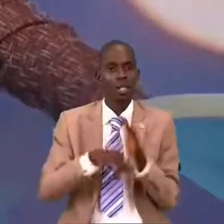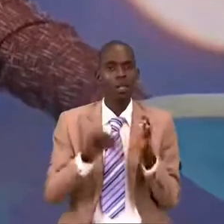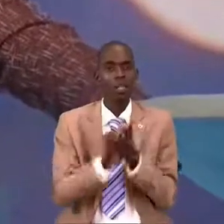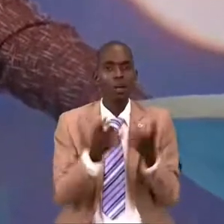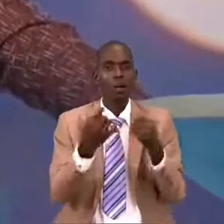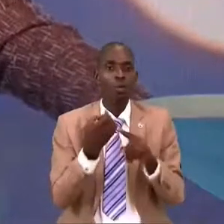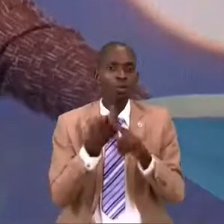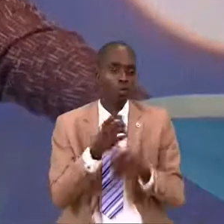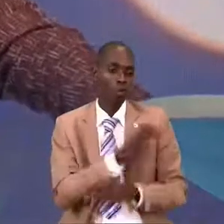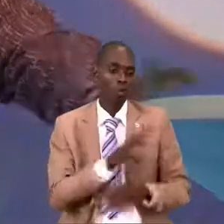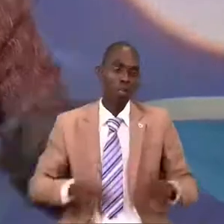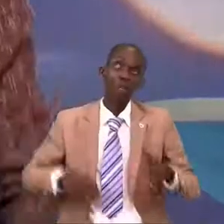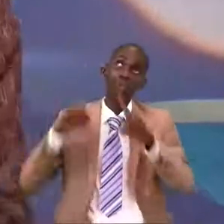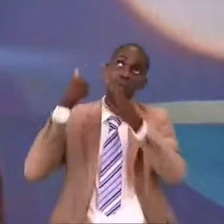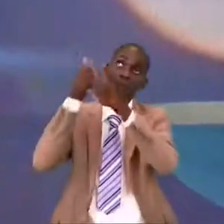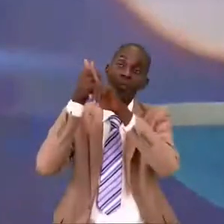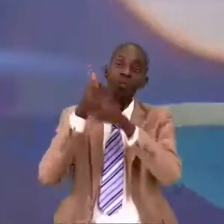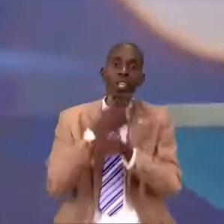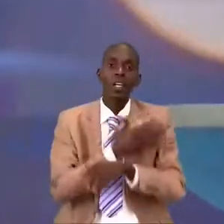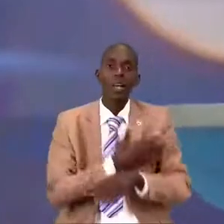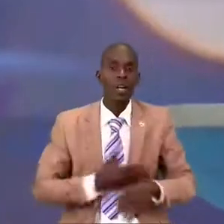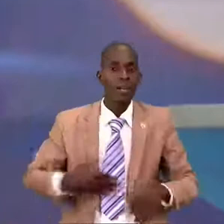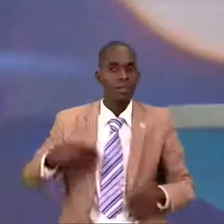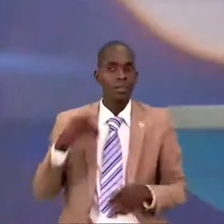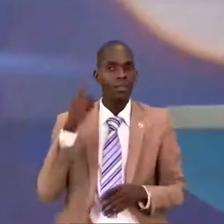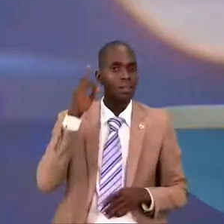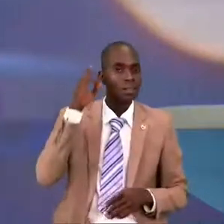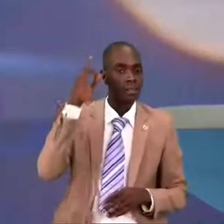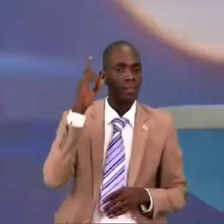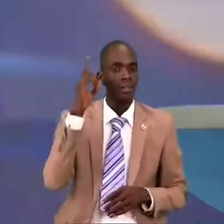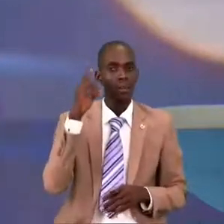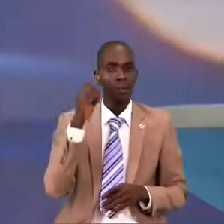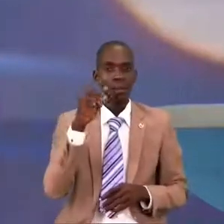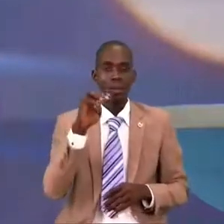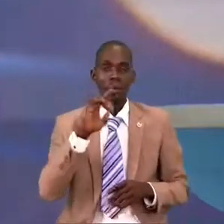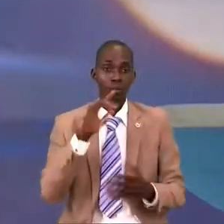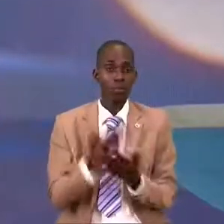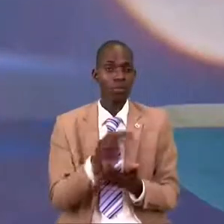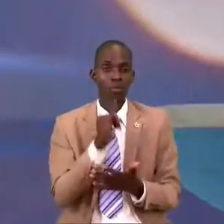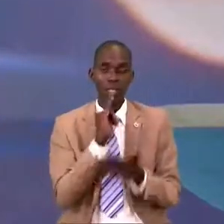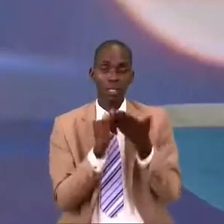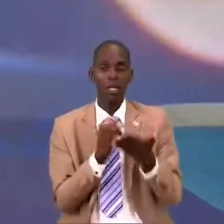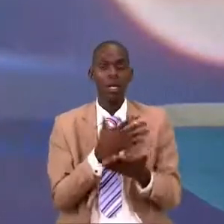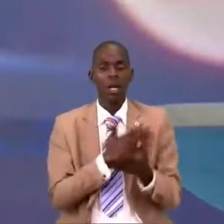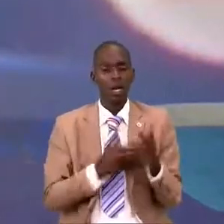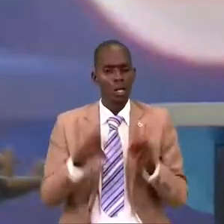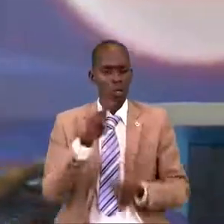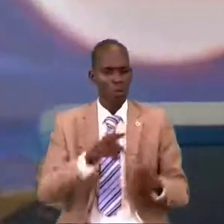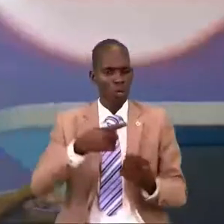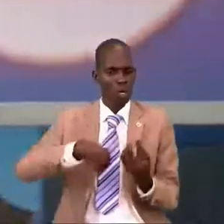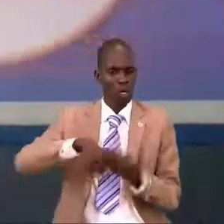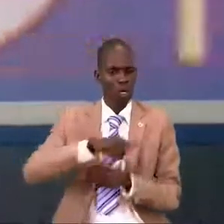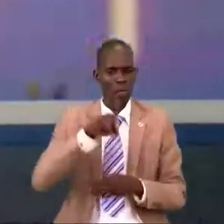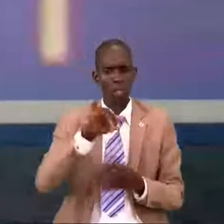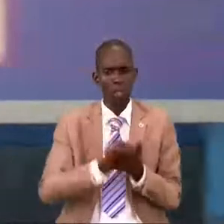là. Même ceux-là qui sont autour de toi, qui te connaissaient avant, ils vont reconnaître. Ah, ça, cela ne fait pas semblant.